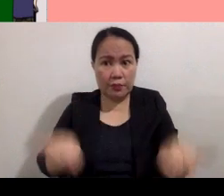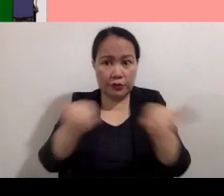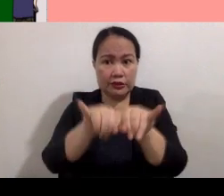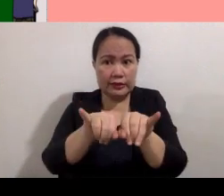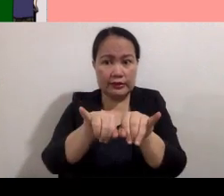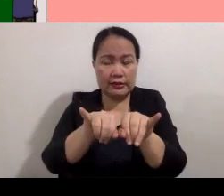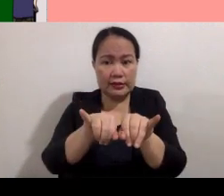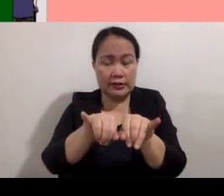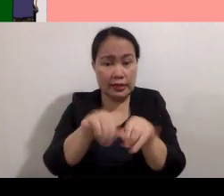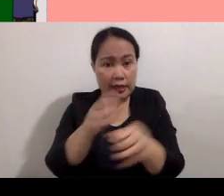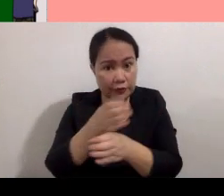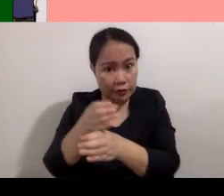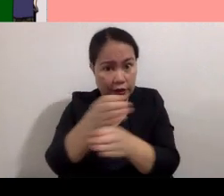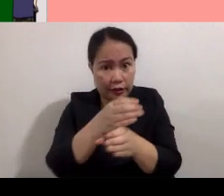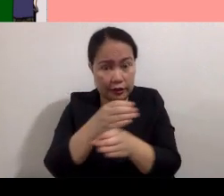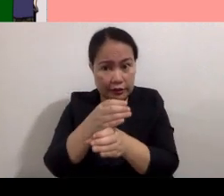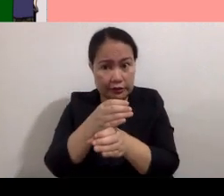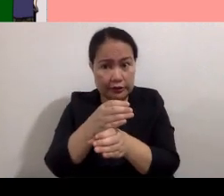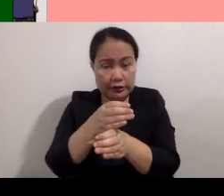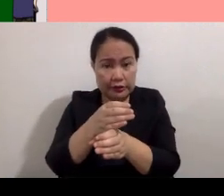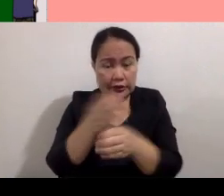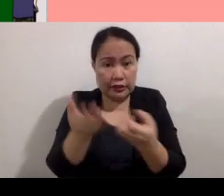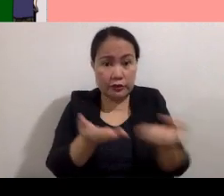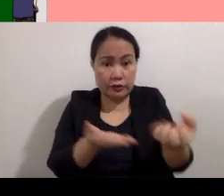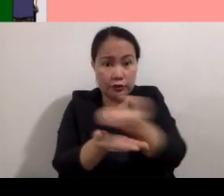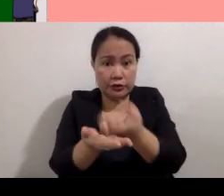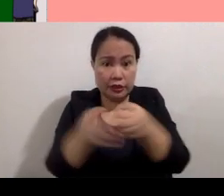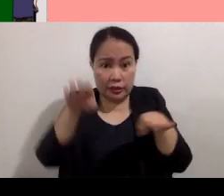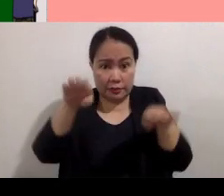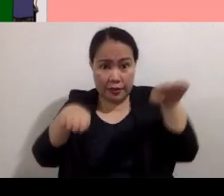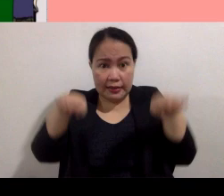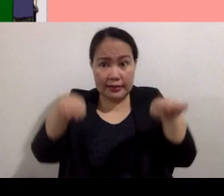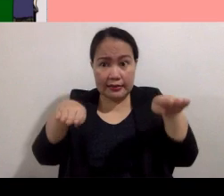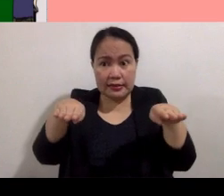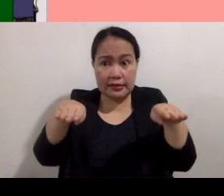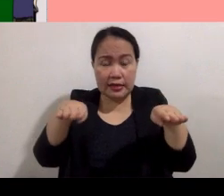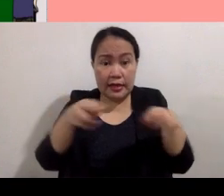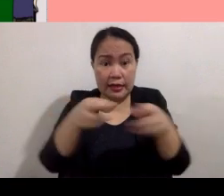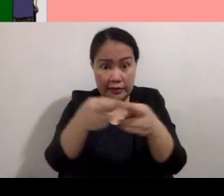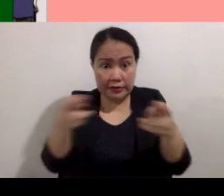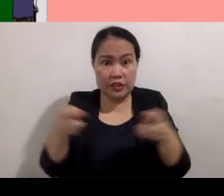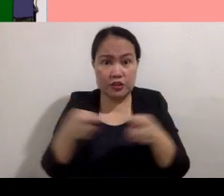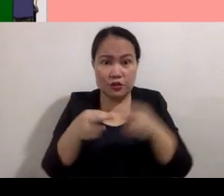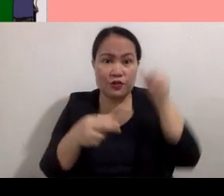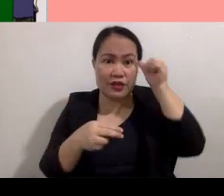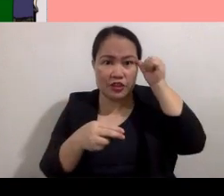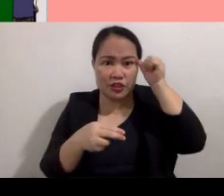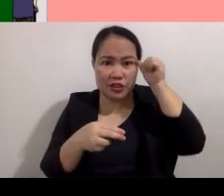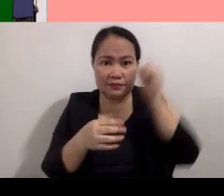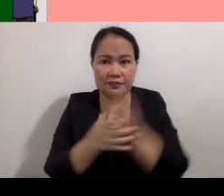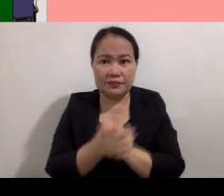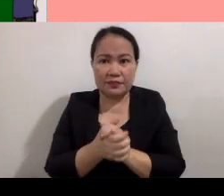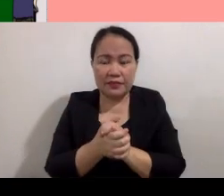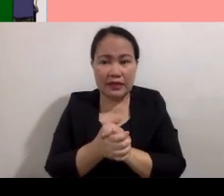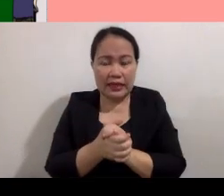ang kahalagahan ng pangangalaga sa timbang na kalagayang ekolohiko ng